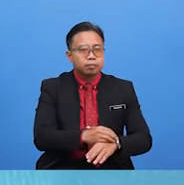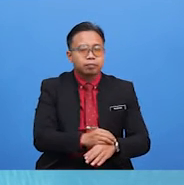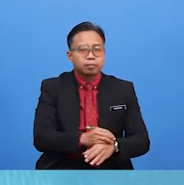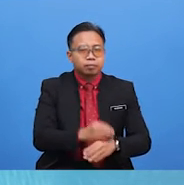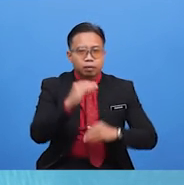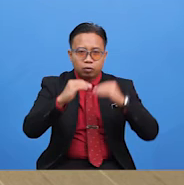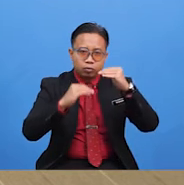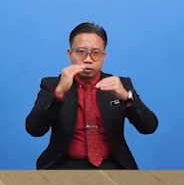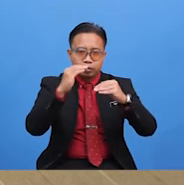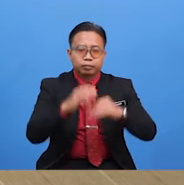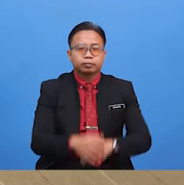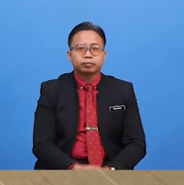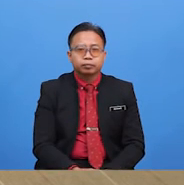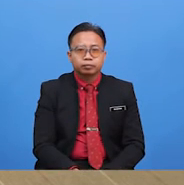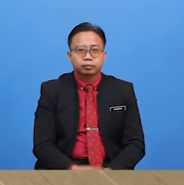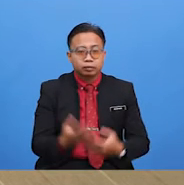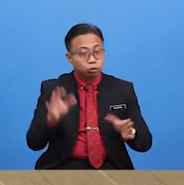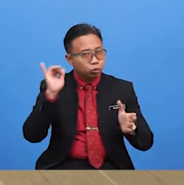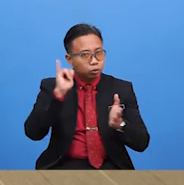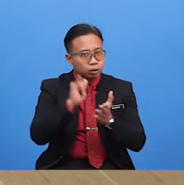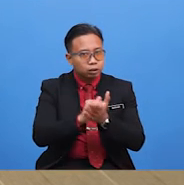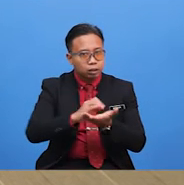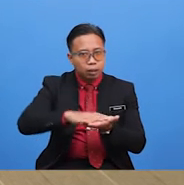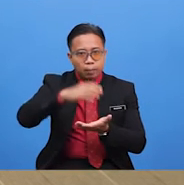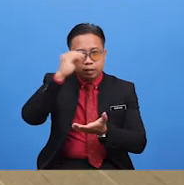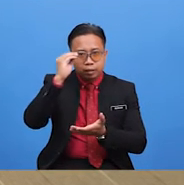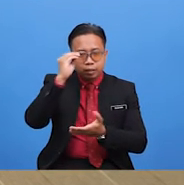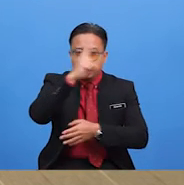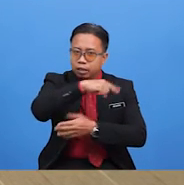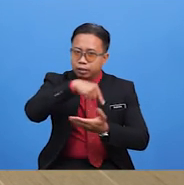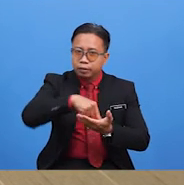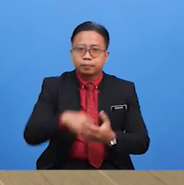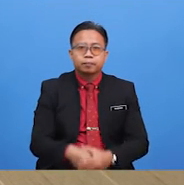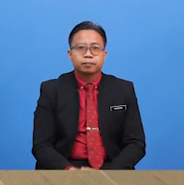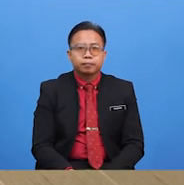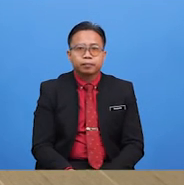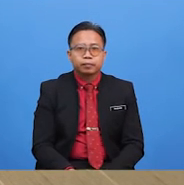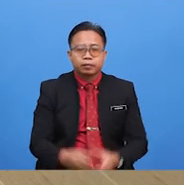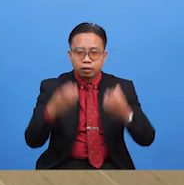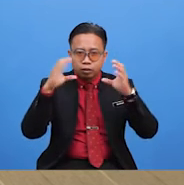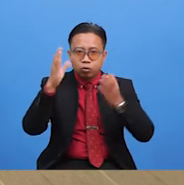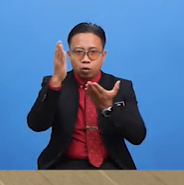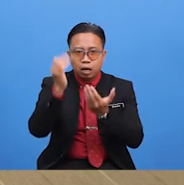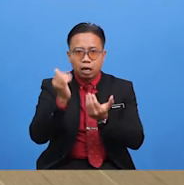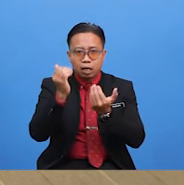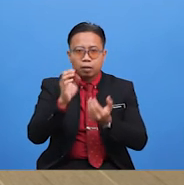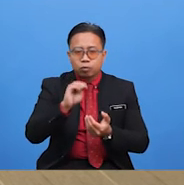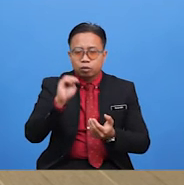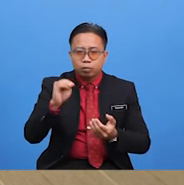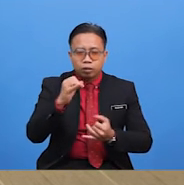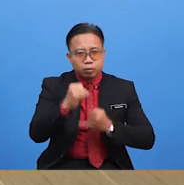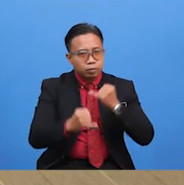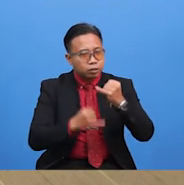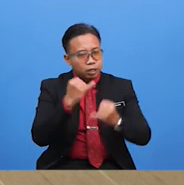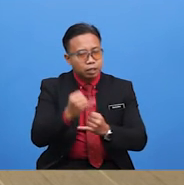Sekian sahaja sesi pembelajaran kita kali ini. Cikgu berharap murid-murid berjaya